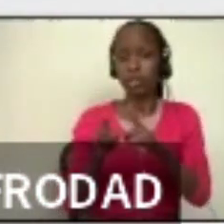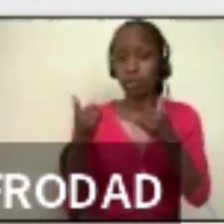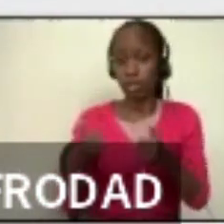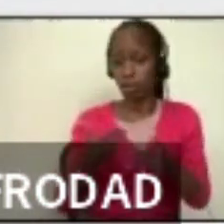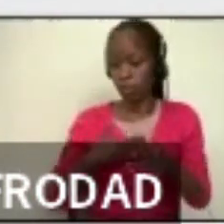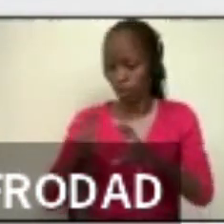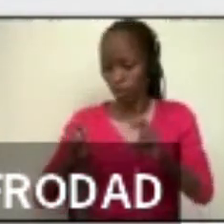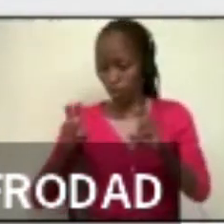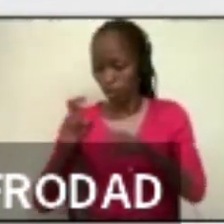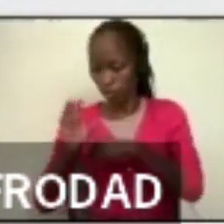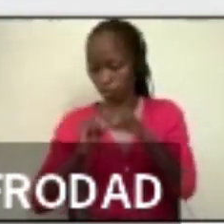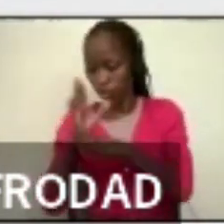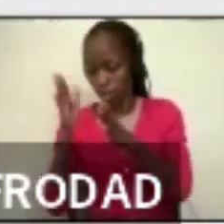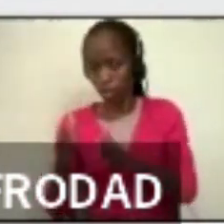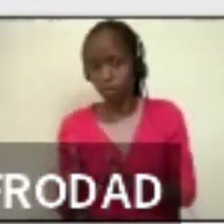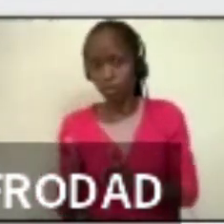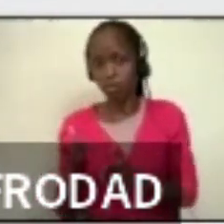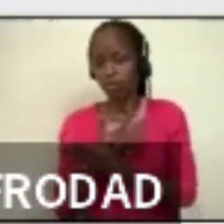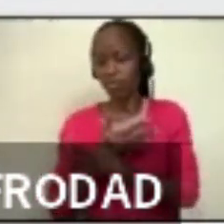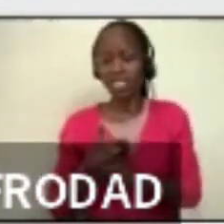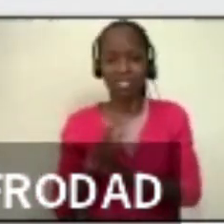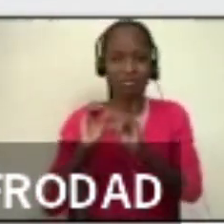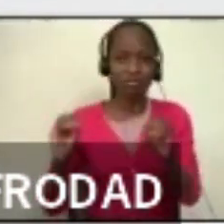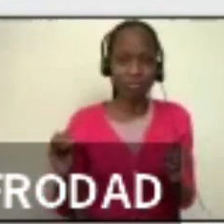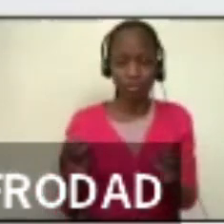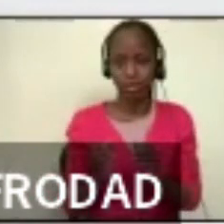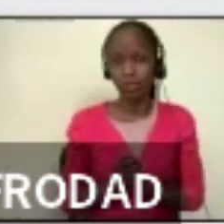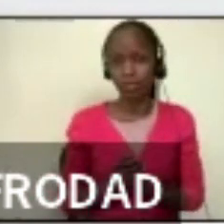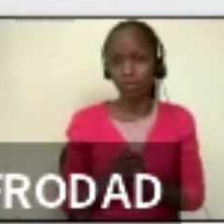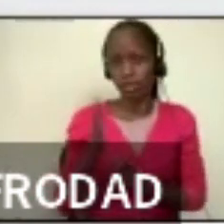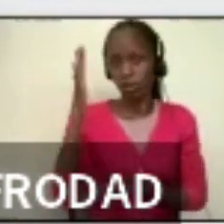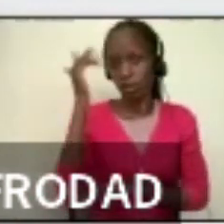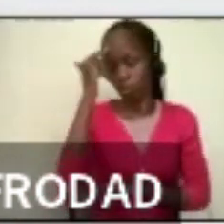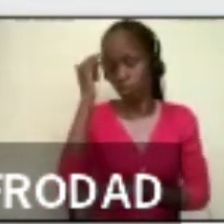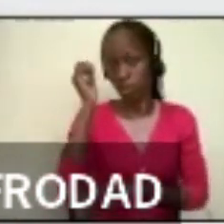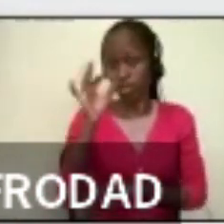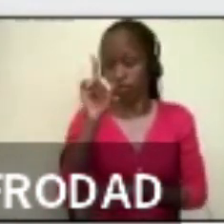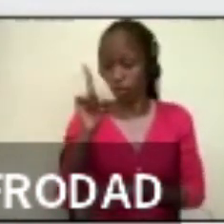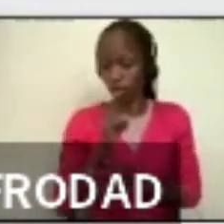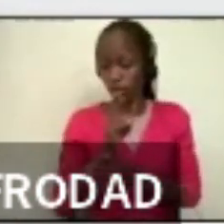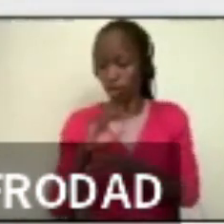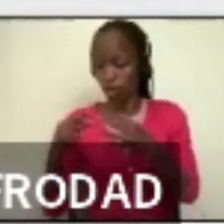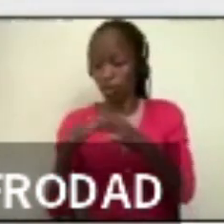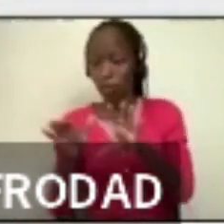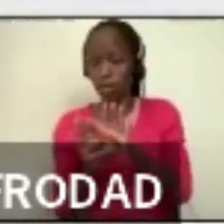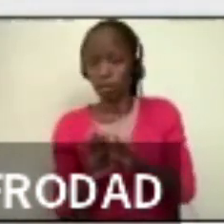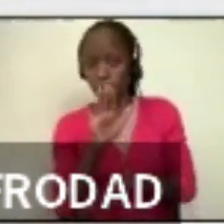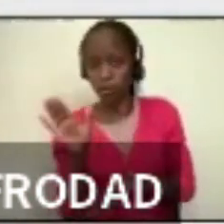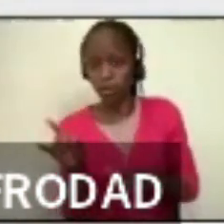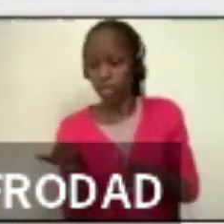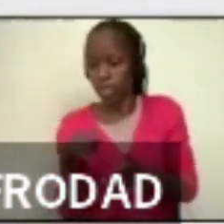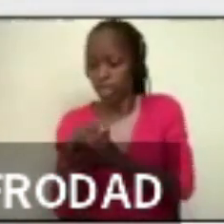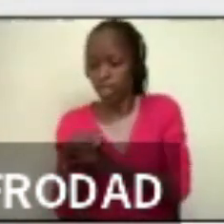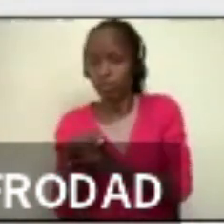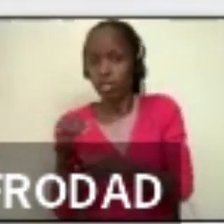Dans ta famille, aujourd'hui, si quelqu'un fait une transaction douteuse, s'il est corrompu, tu parleras de lui. Et